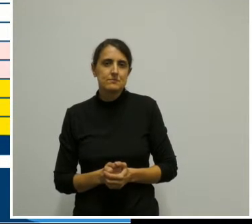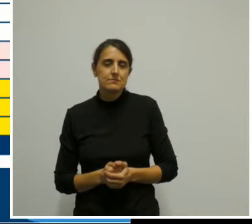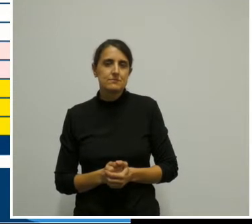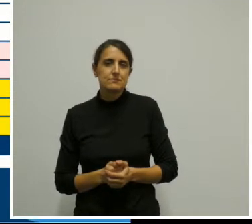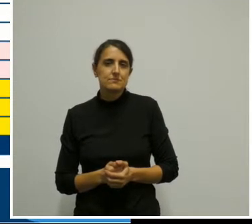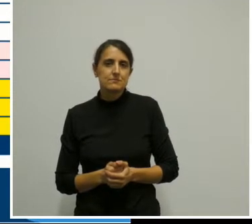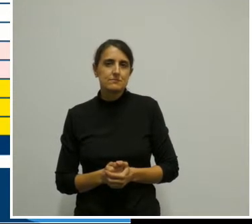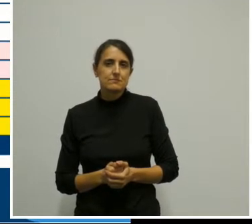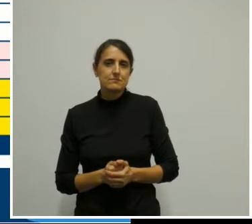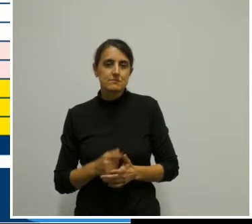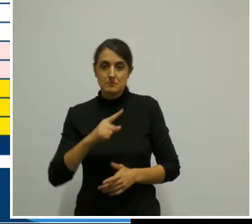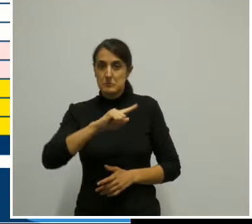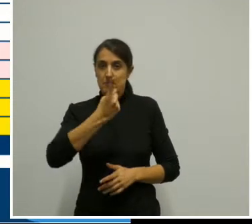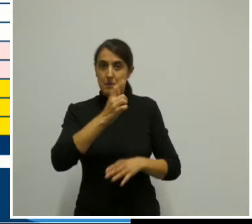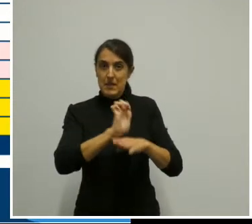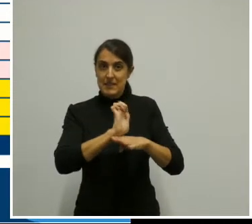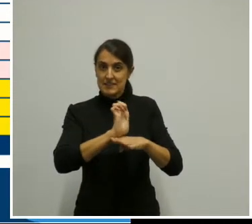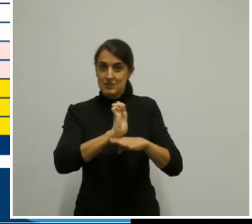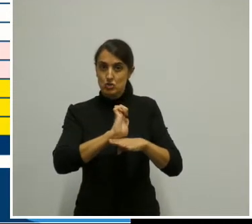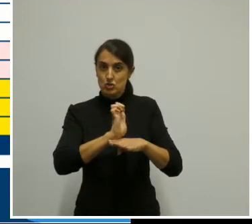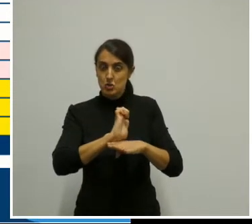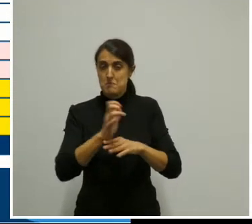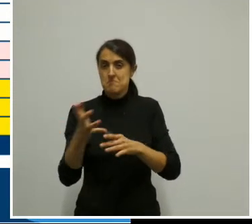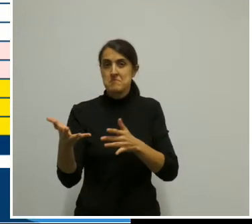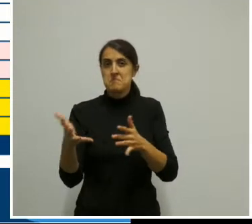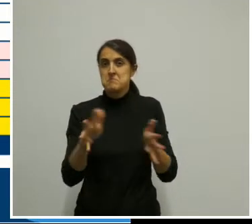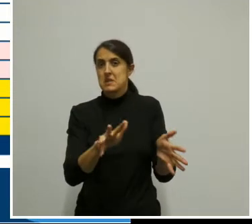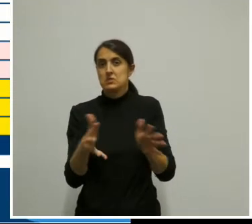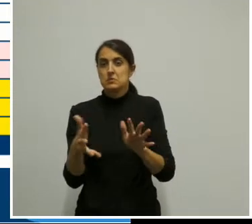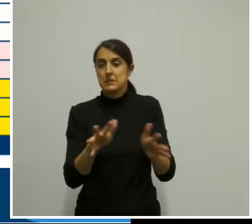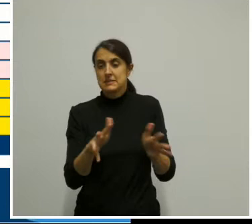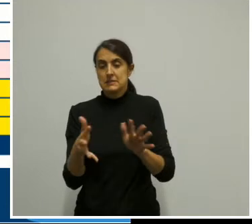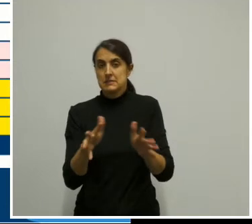En quant a primer de l'ESO, doncs, més o menys